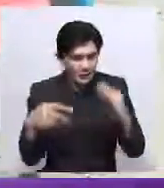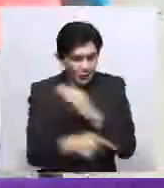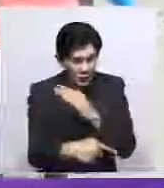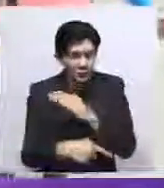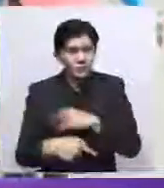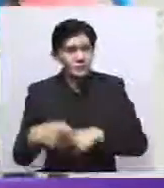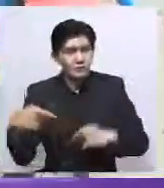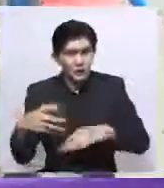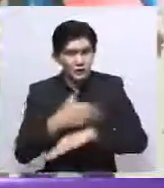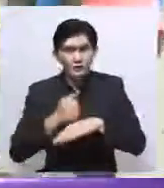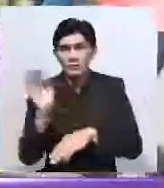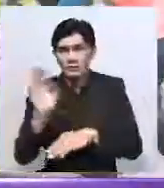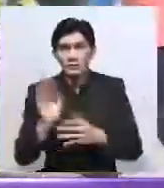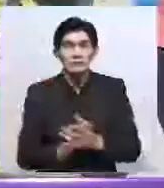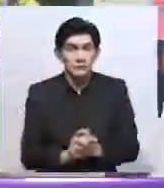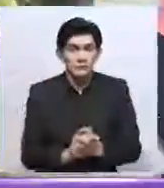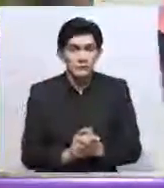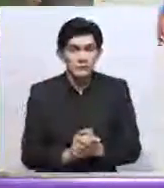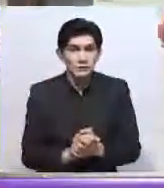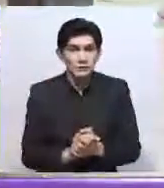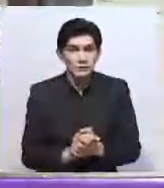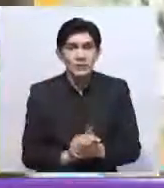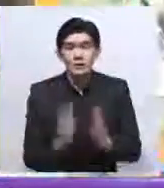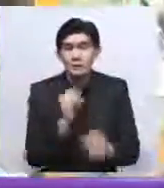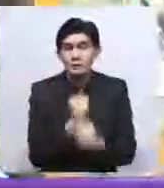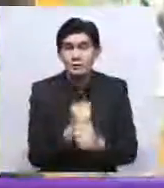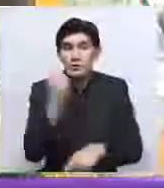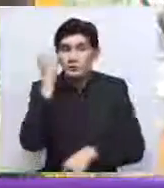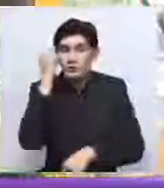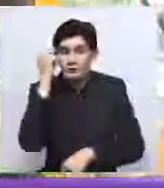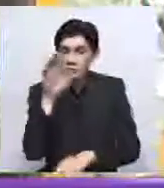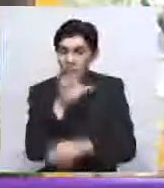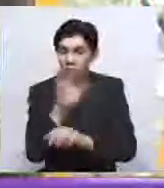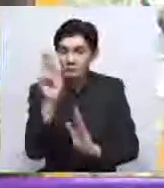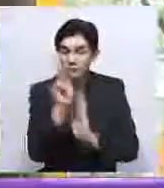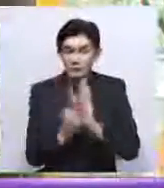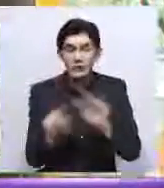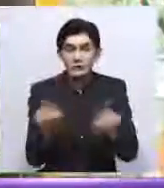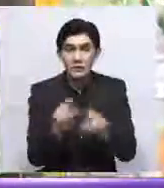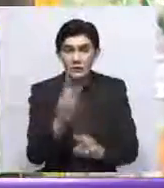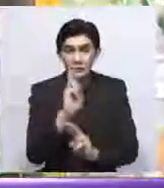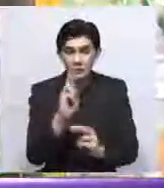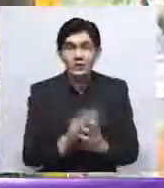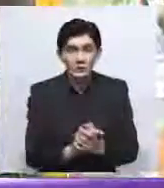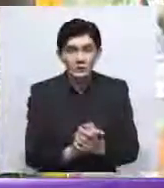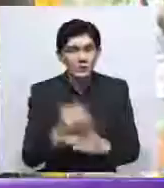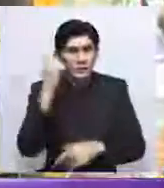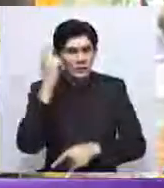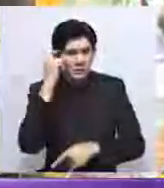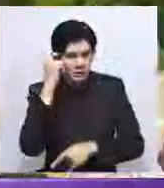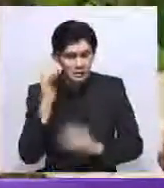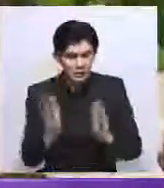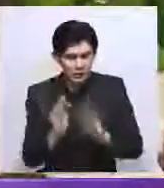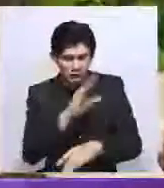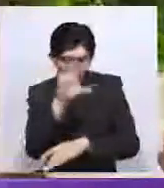ไปใช้ประโยชน์ทางการเมืองขณะที่เจ้าหน้าที่ก็ต้องใช้ดุลพินิจในการบังคับใช้กฎหมายด้วยความระมัดระวังไม่ตกเป็นเ